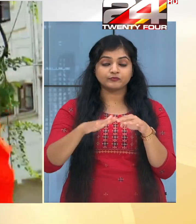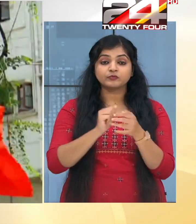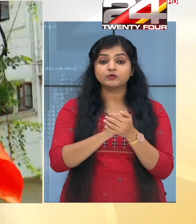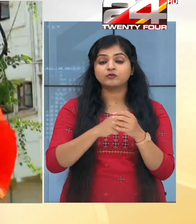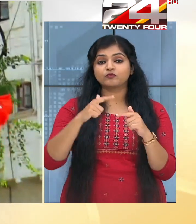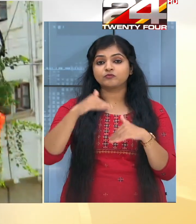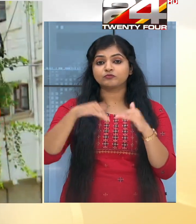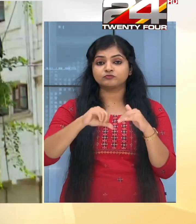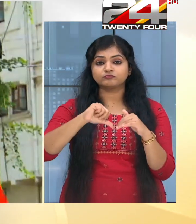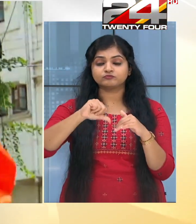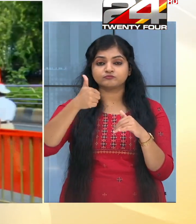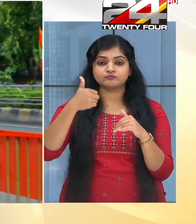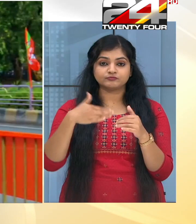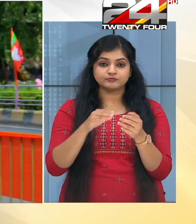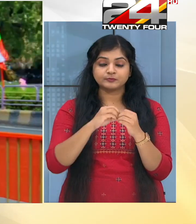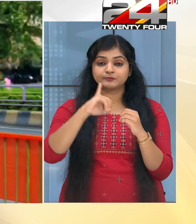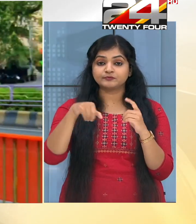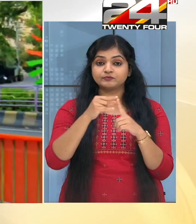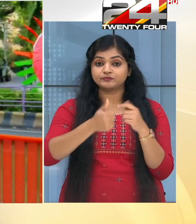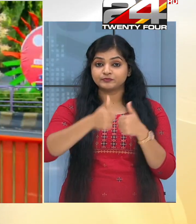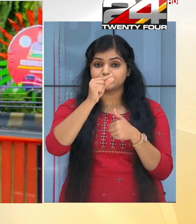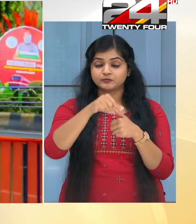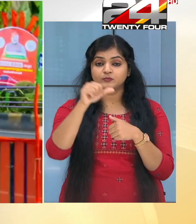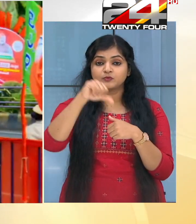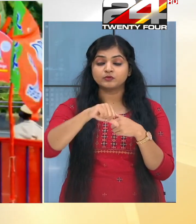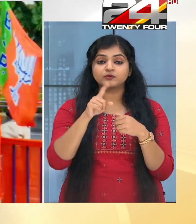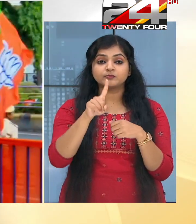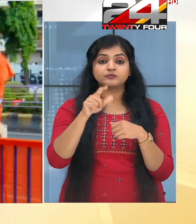21,467 വോട്ട് നേടി. ഇവിടെ ബി ജെ പി സ്ഥാനാർത്ഥി തോറ്റത്